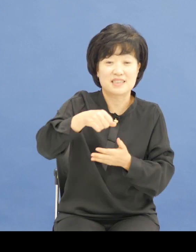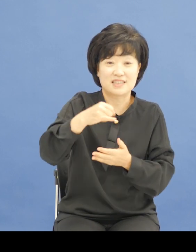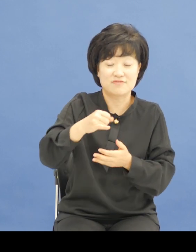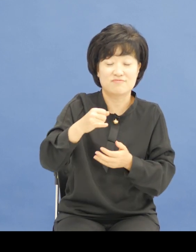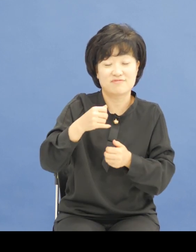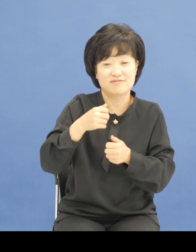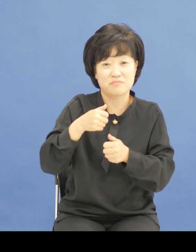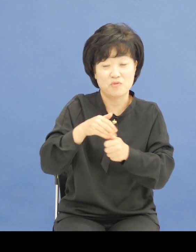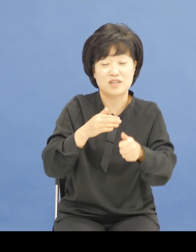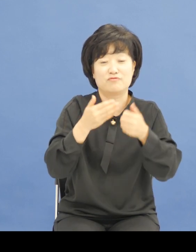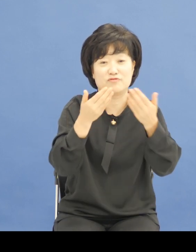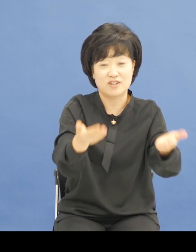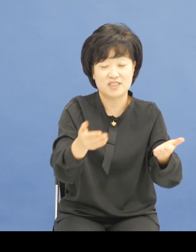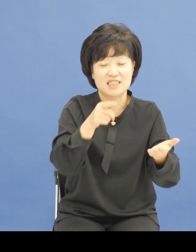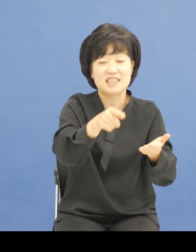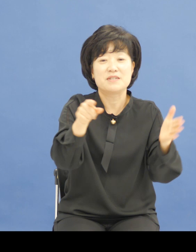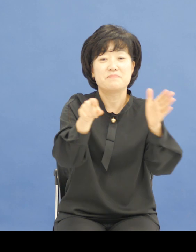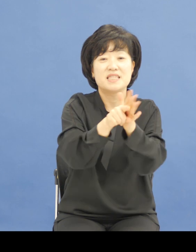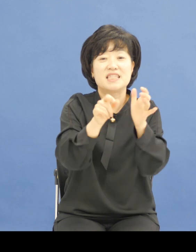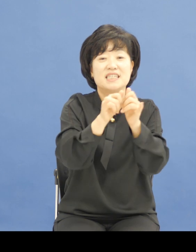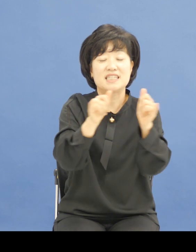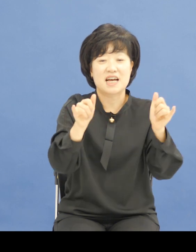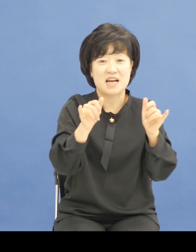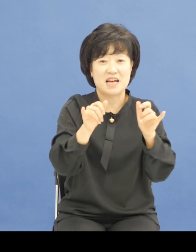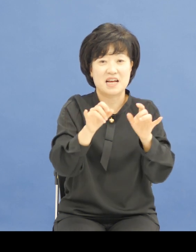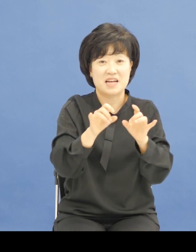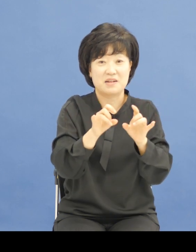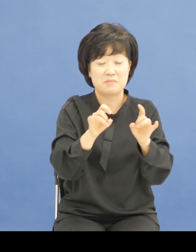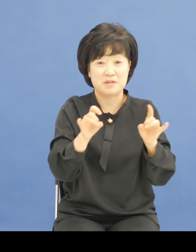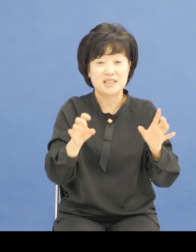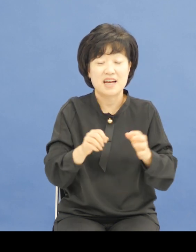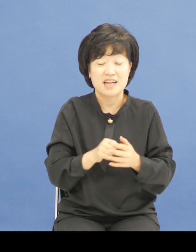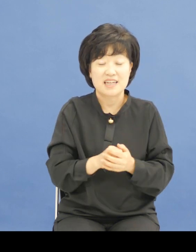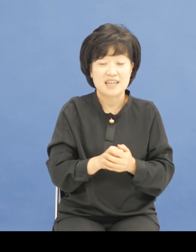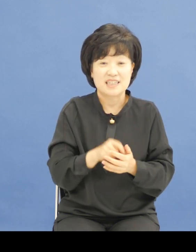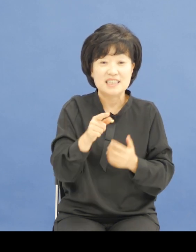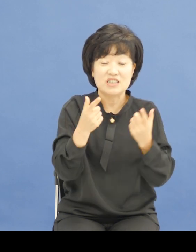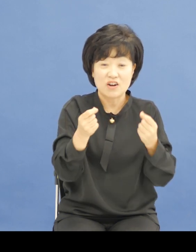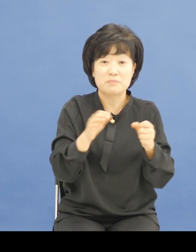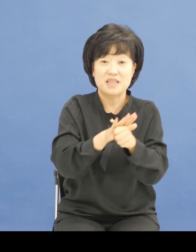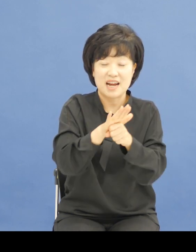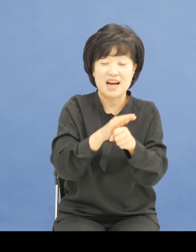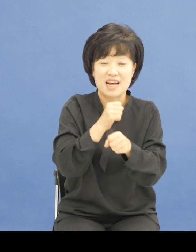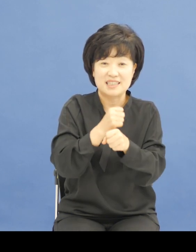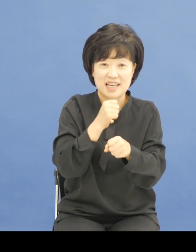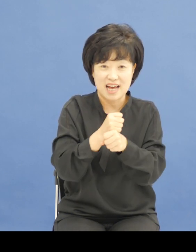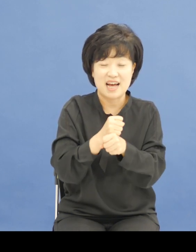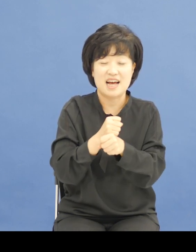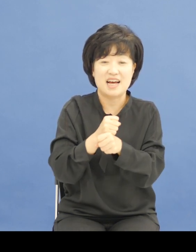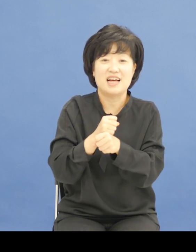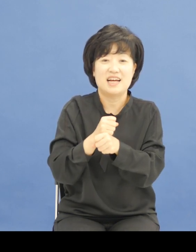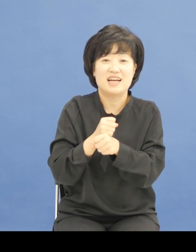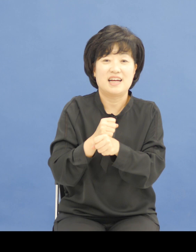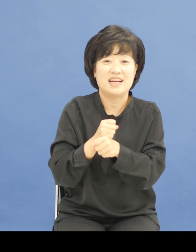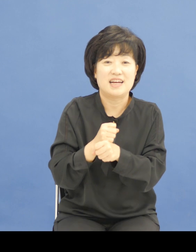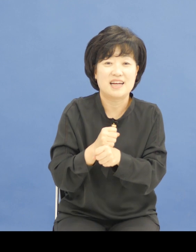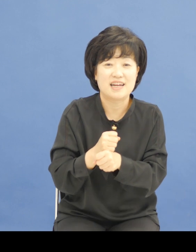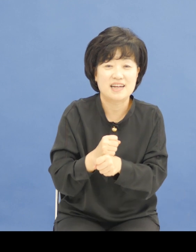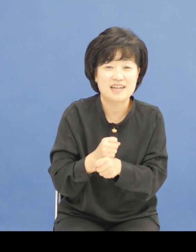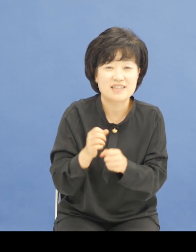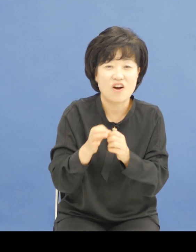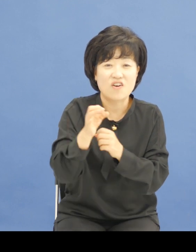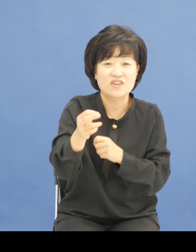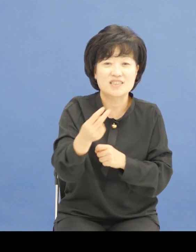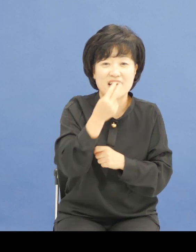지화 자시아치라 문주 우시올라 와모로로 아다오라오 시아보나